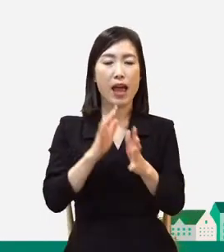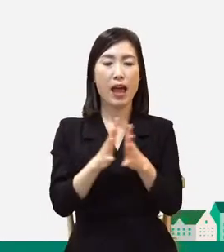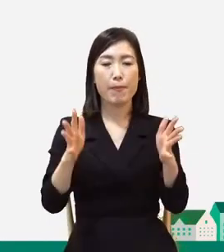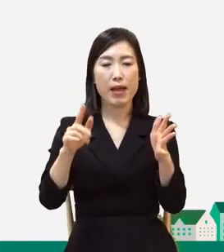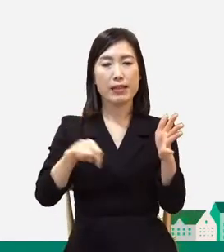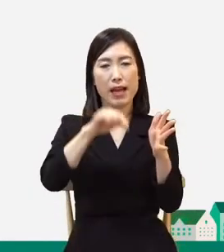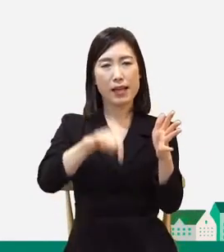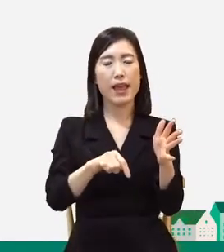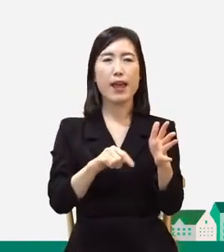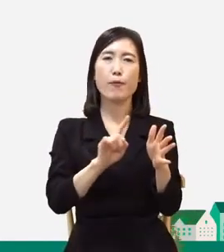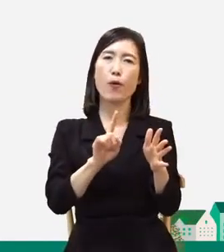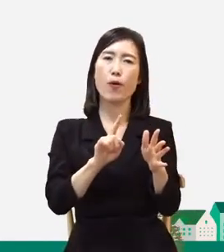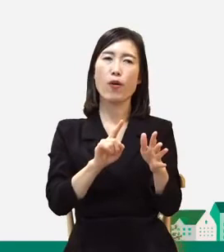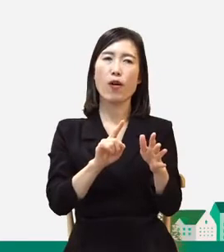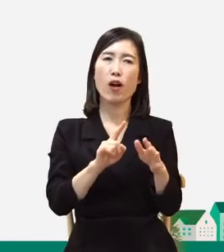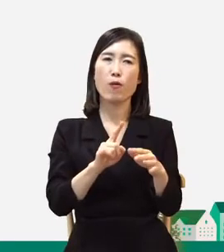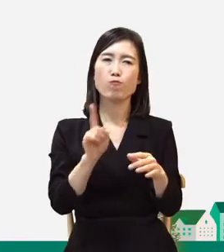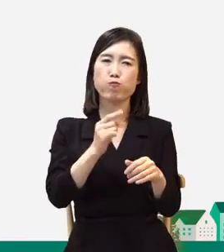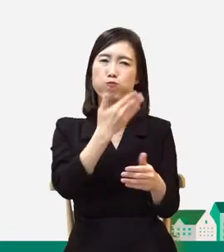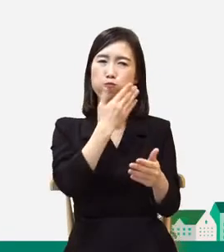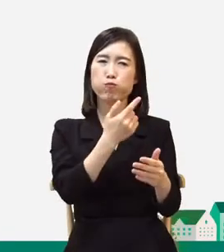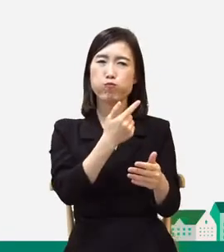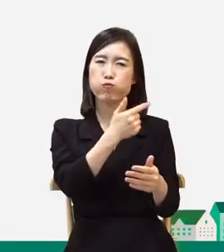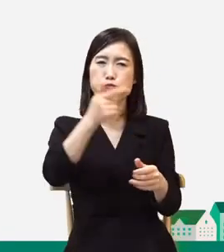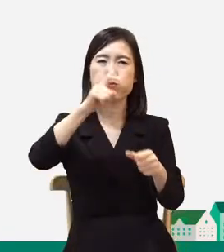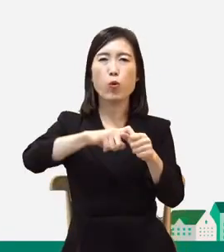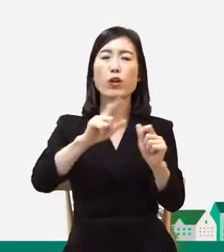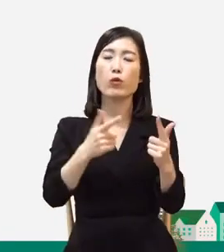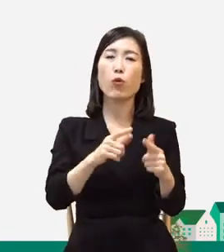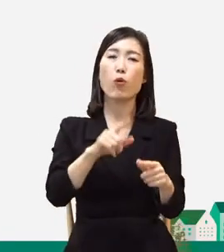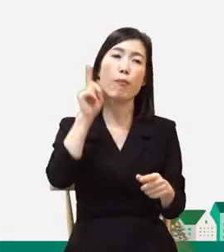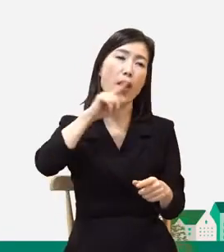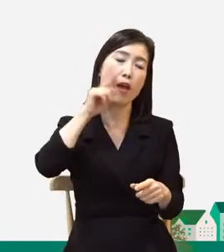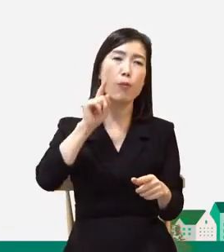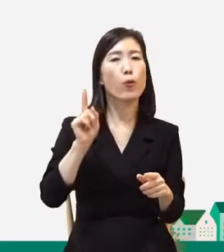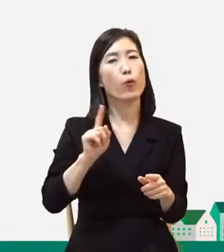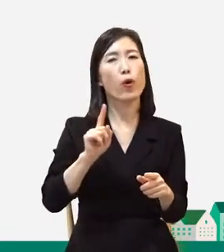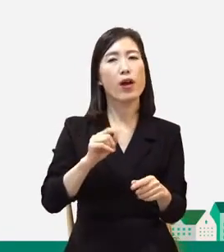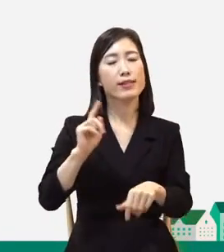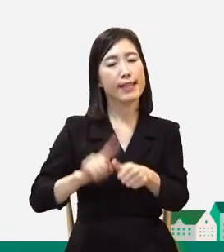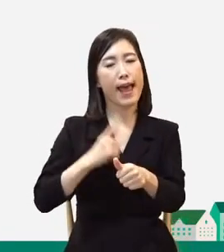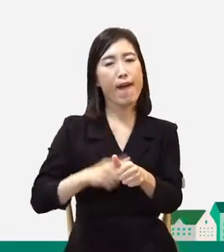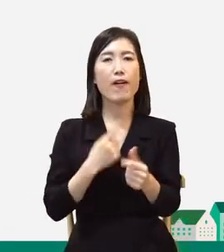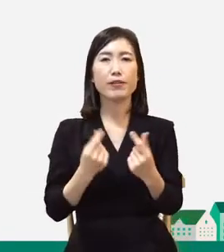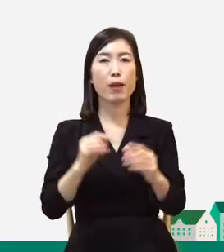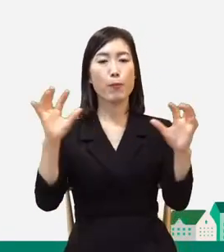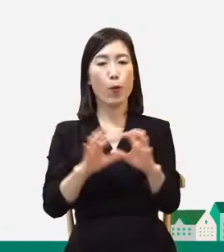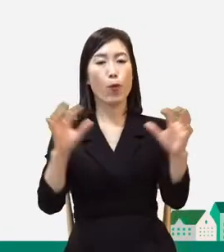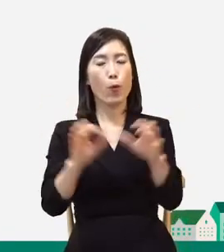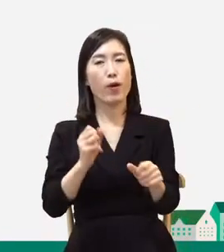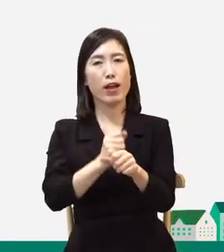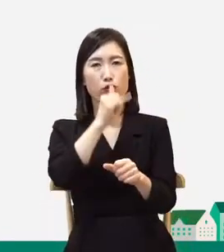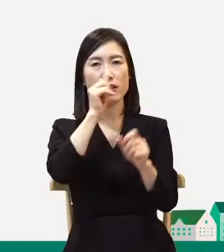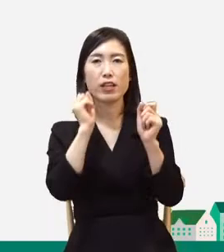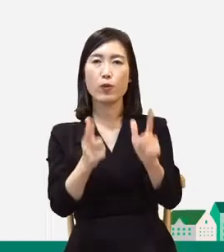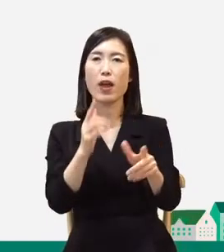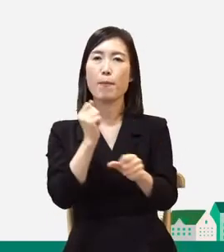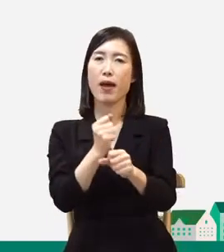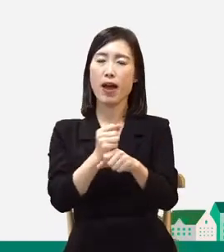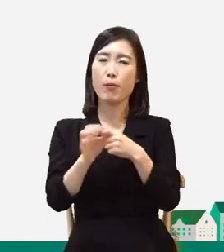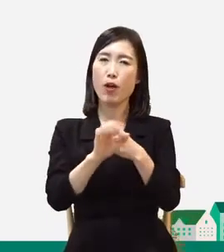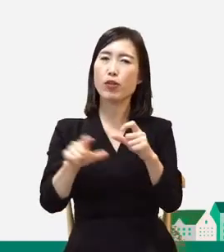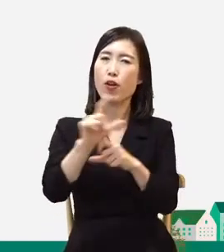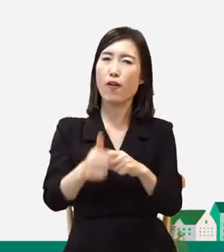일반적인 만남이라고 할까요? 그러니까 일상적인 만남이 맞겠죠. 일상적인 만남들을 좀 가능하게 할 수 있는 모델이 되지 않을까라고 생각하고